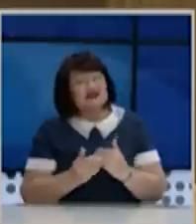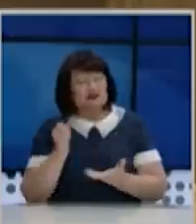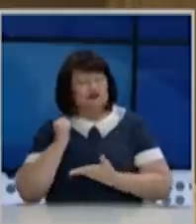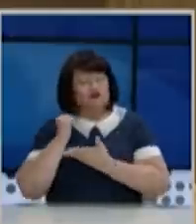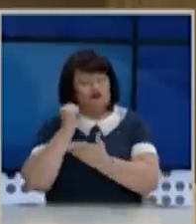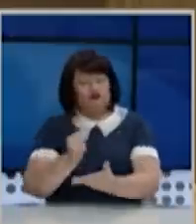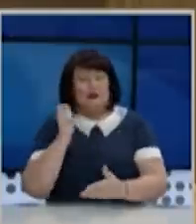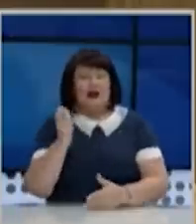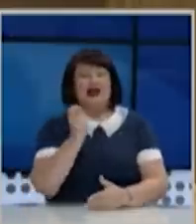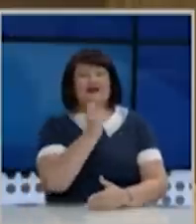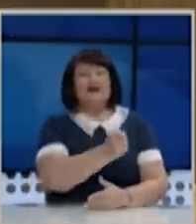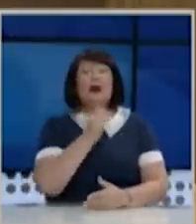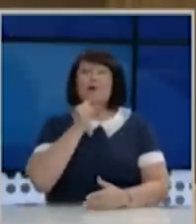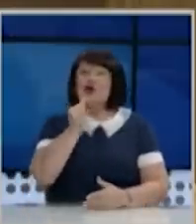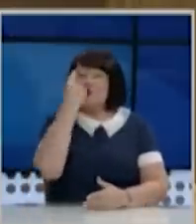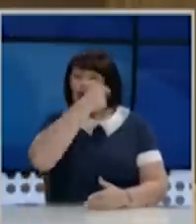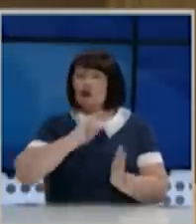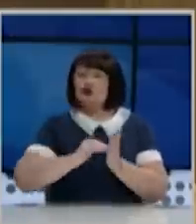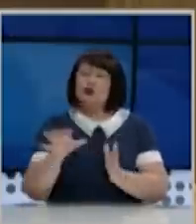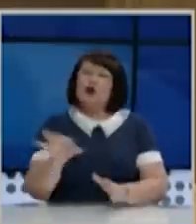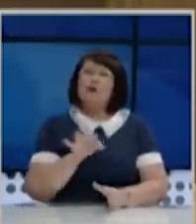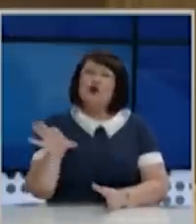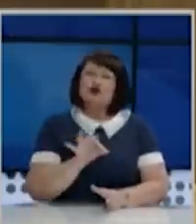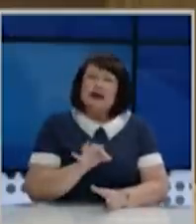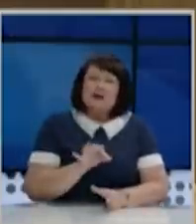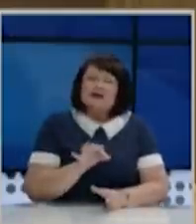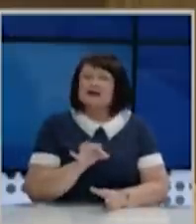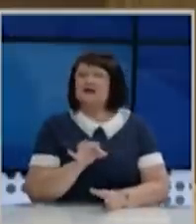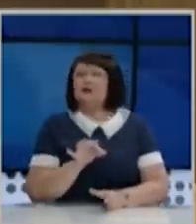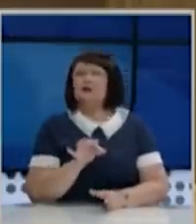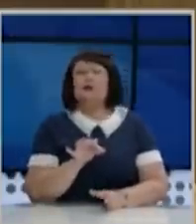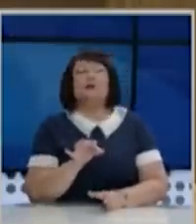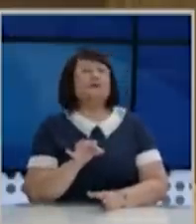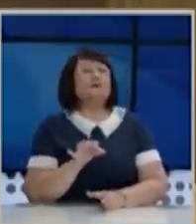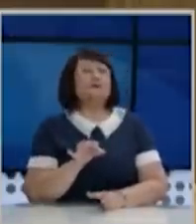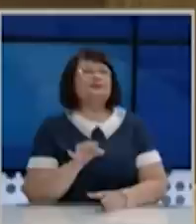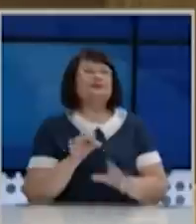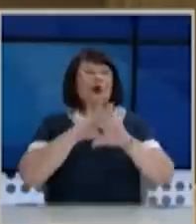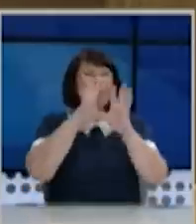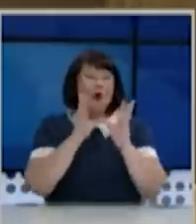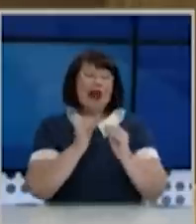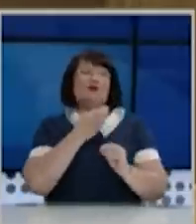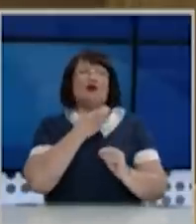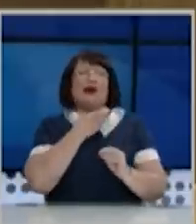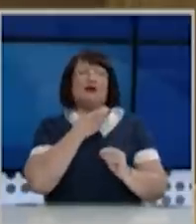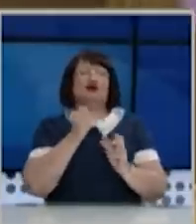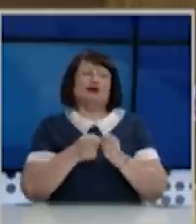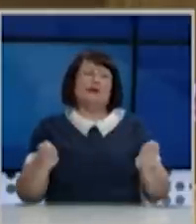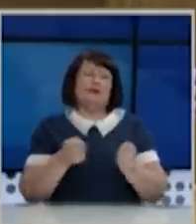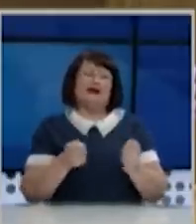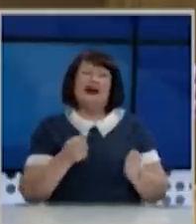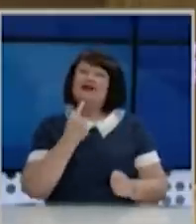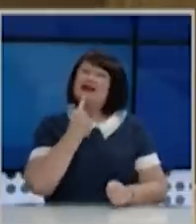χρηματοδότηση, προσλήψης μόνιμου προσωπικού, εξασφάλισης όλων των αναγκαίων μέσων. Αυτά έλεγε το